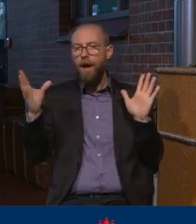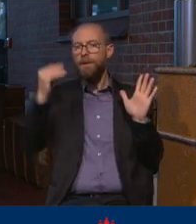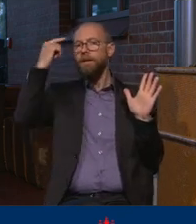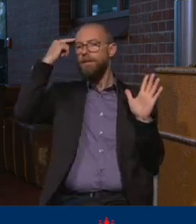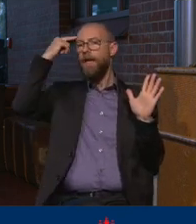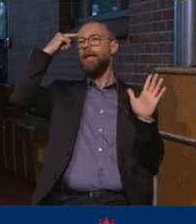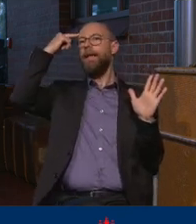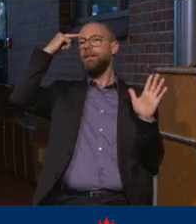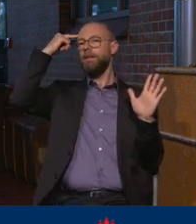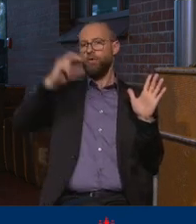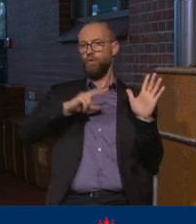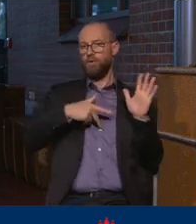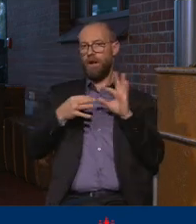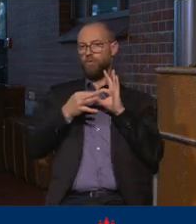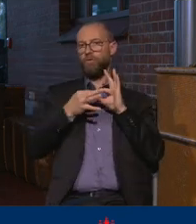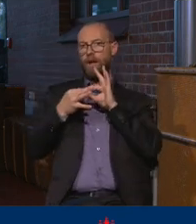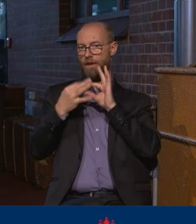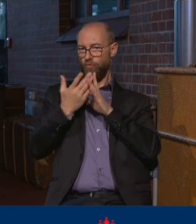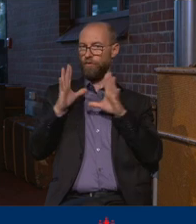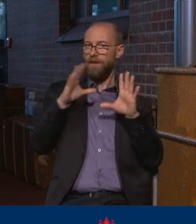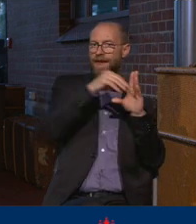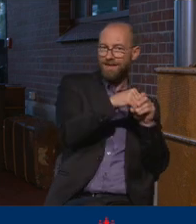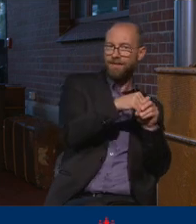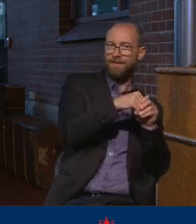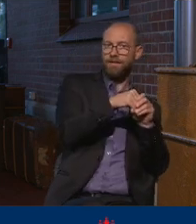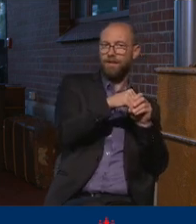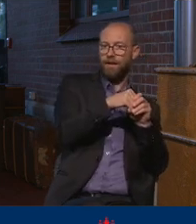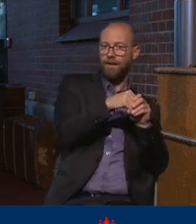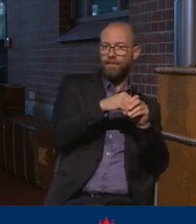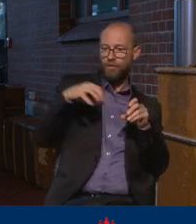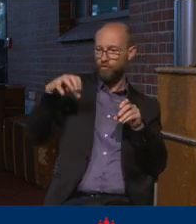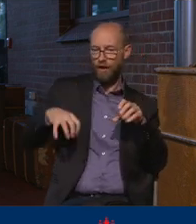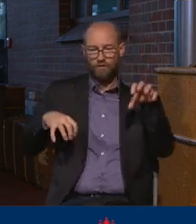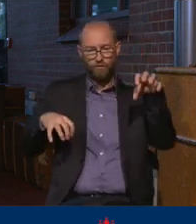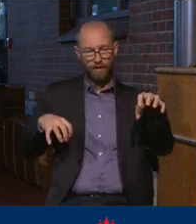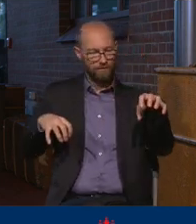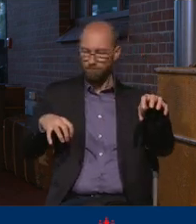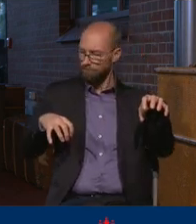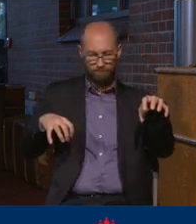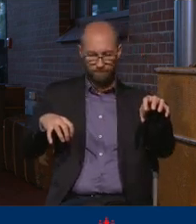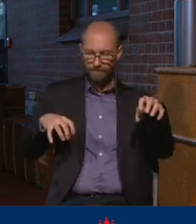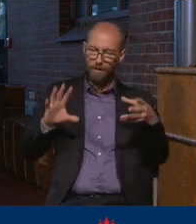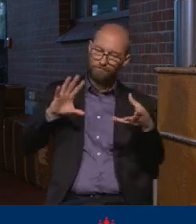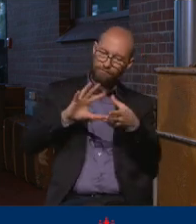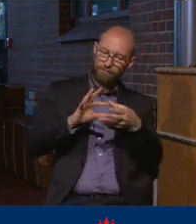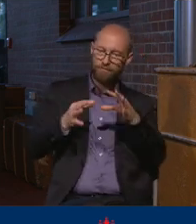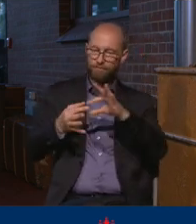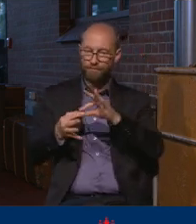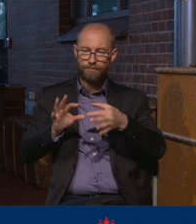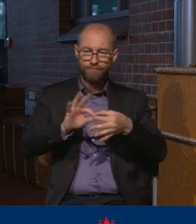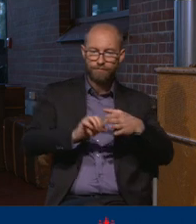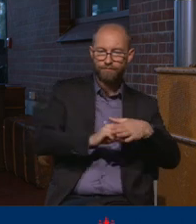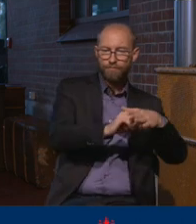zusammenhänge mit in der verknüpfung dieser jeweiligen stadtteile und die sollen sich gegenseitig stützen